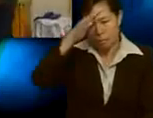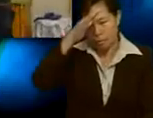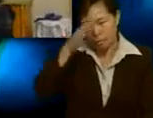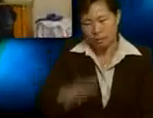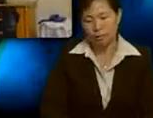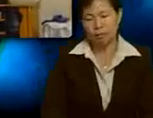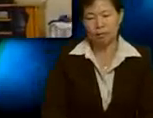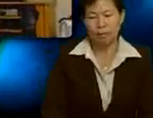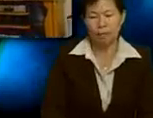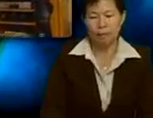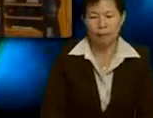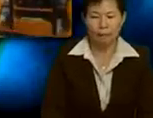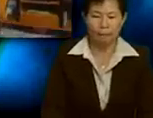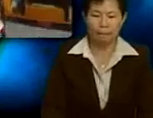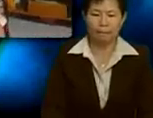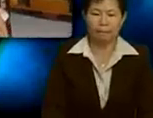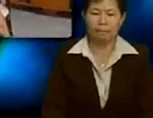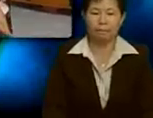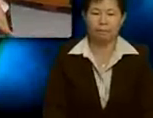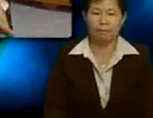Papa? Iya.